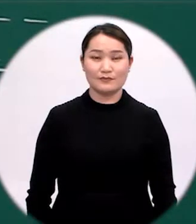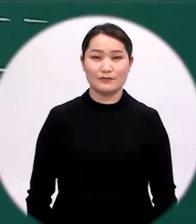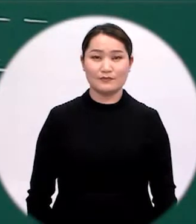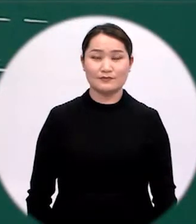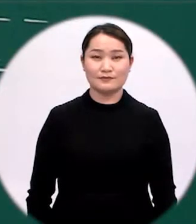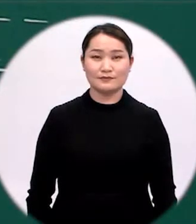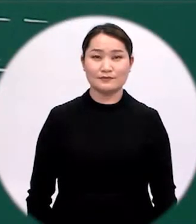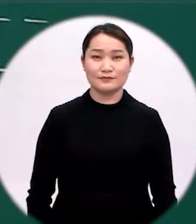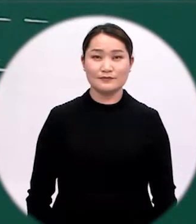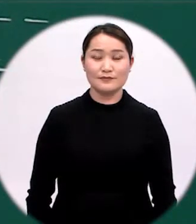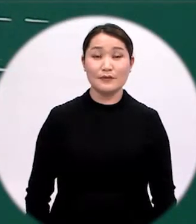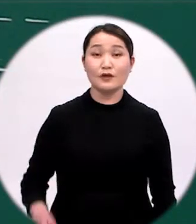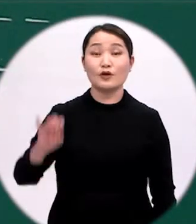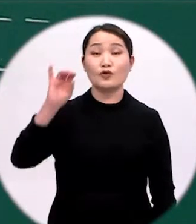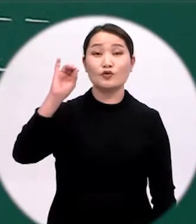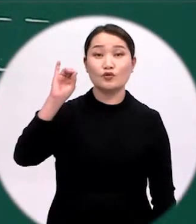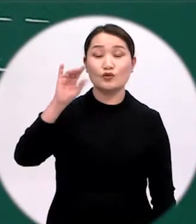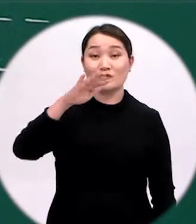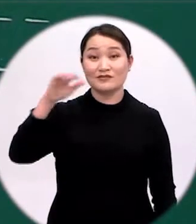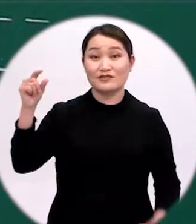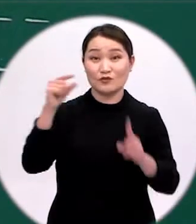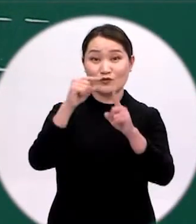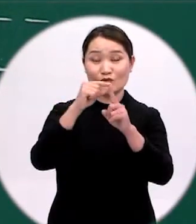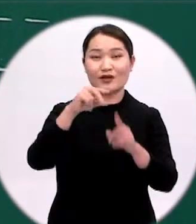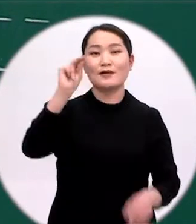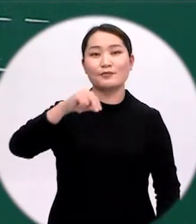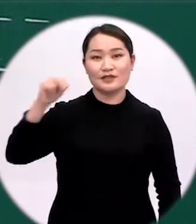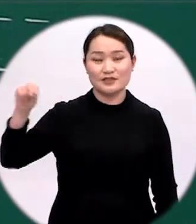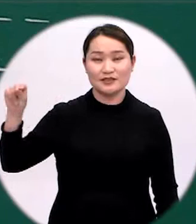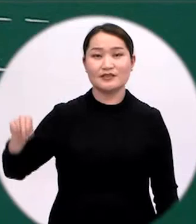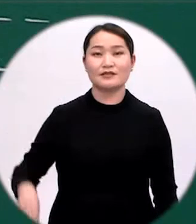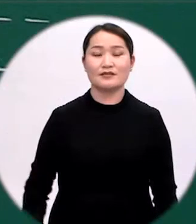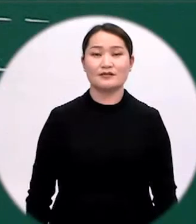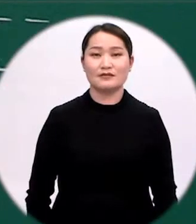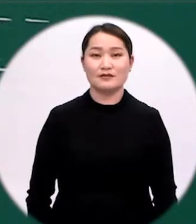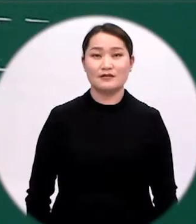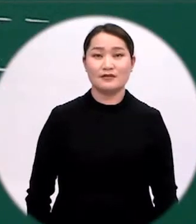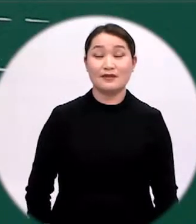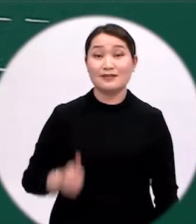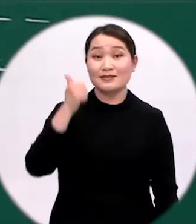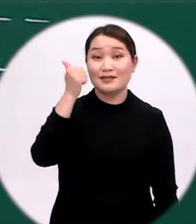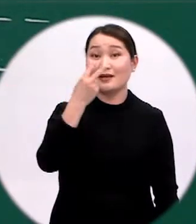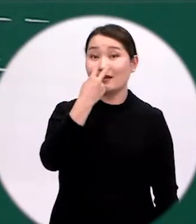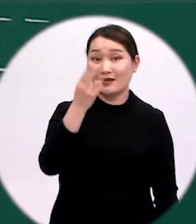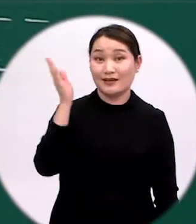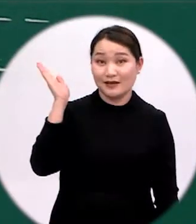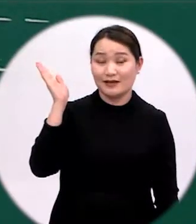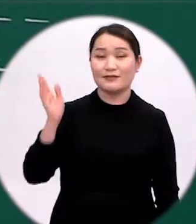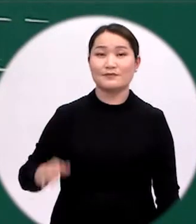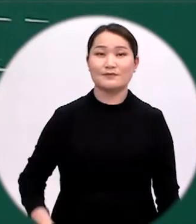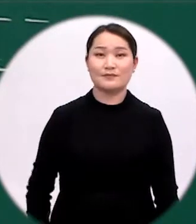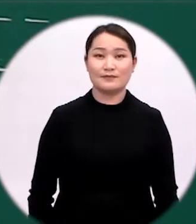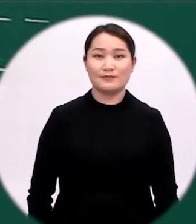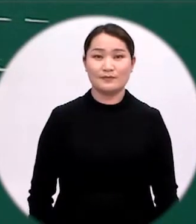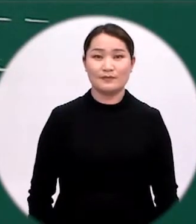За бичмэл юу үсэг орсон үг бичээ. Үсэг хоорондын холболтоо сайн ажиглаарай хүүхдүүдээ.